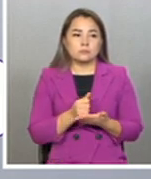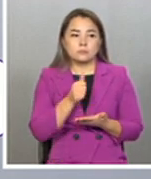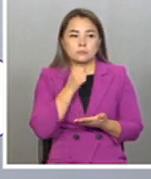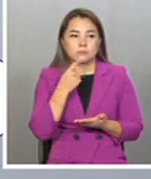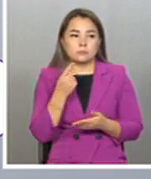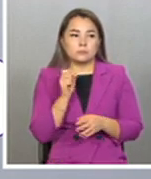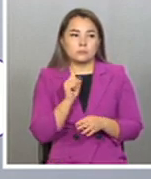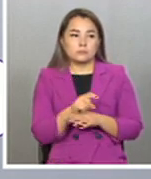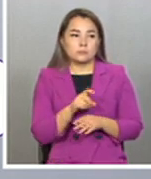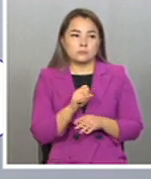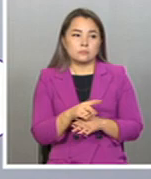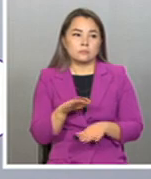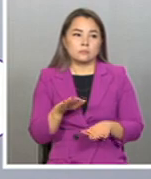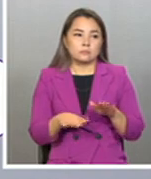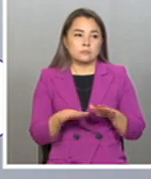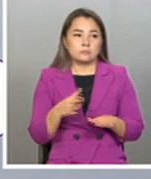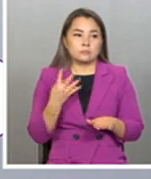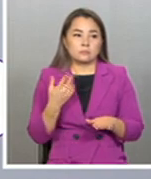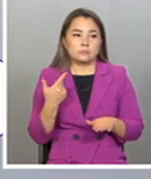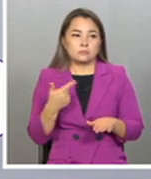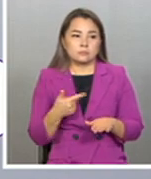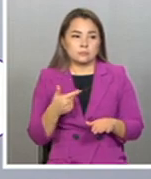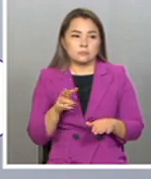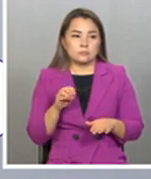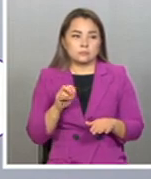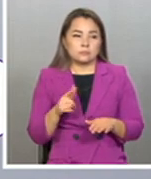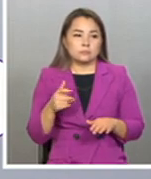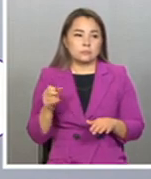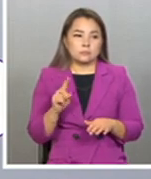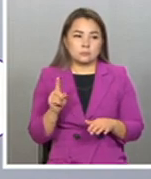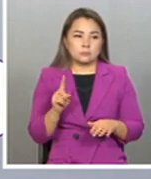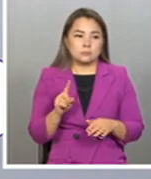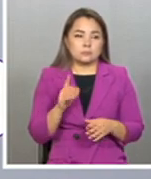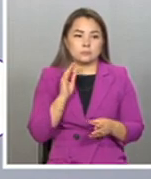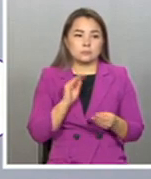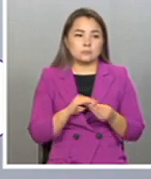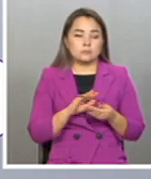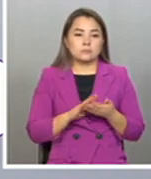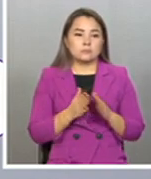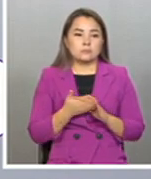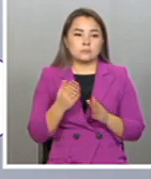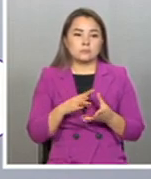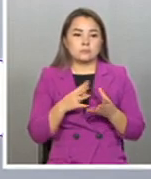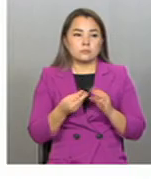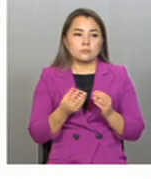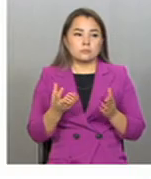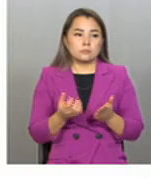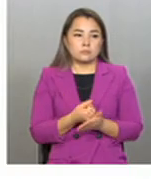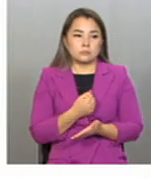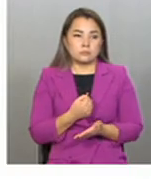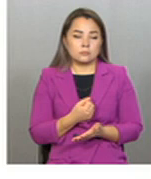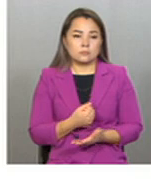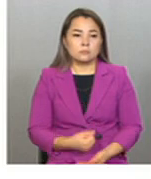тапсырма. Массасы 4 грамм метан газының қалыпты жағдайдағы көлемін табыңыз.